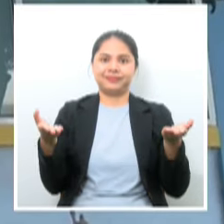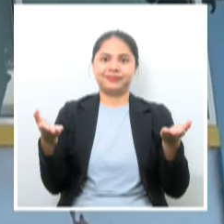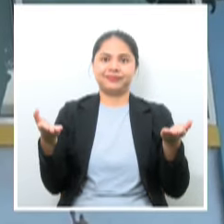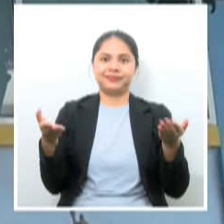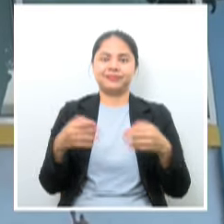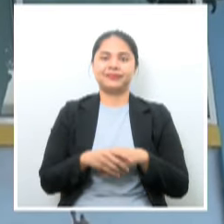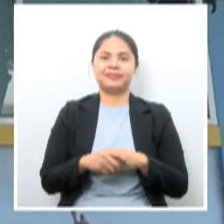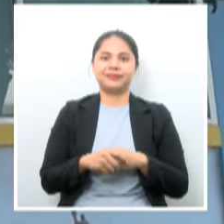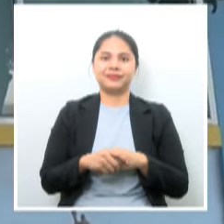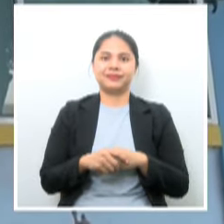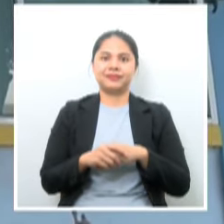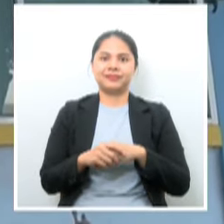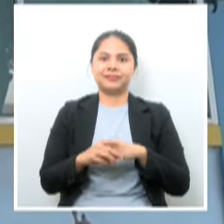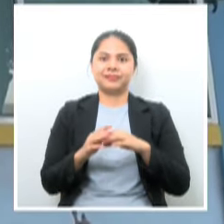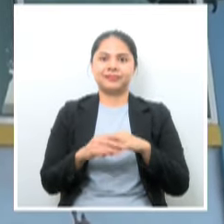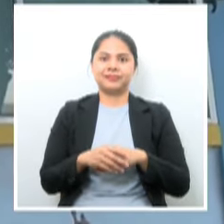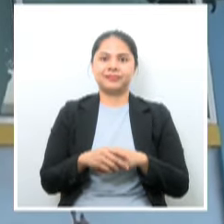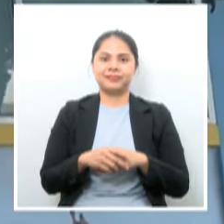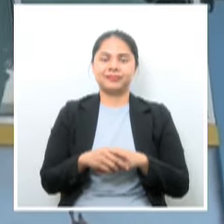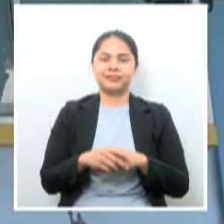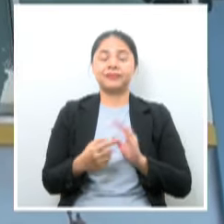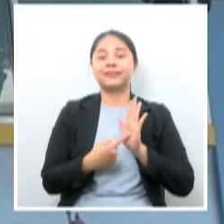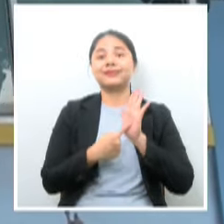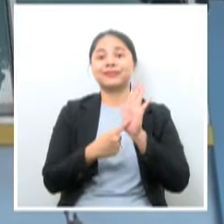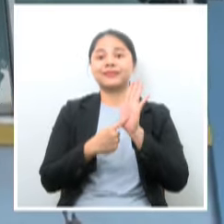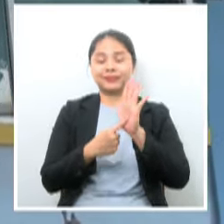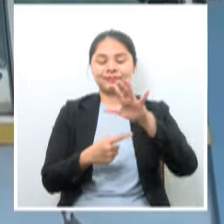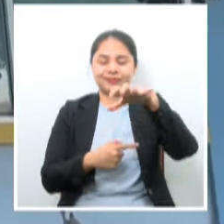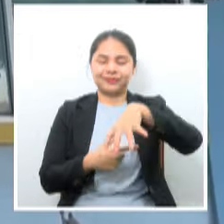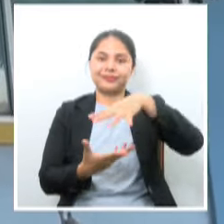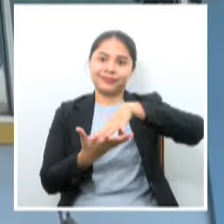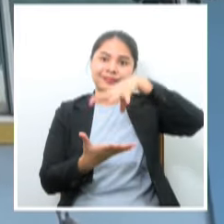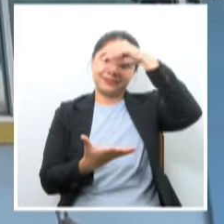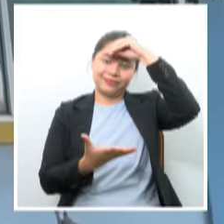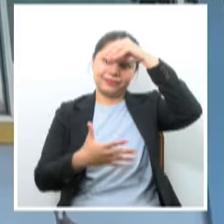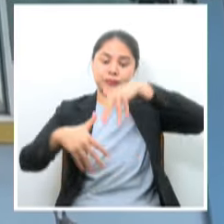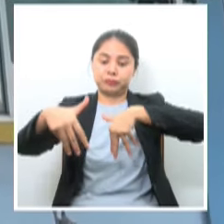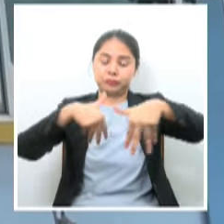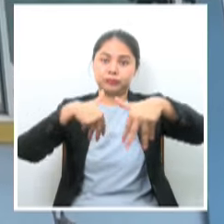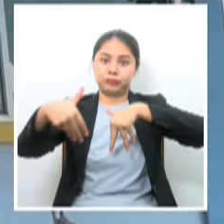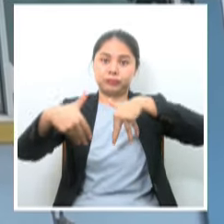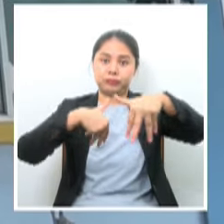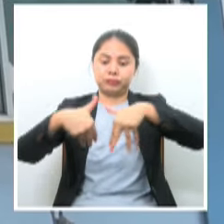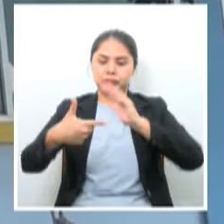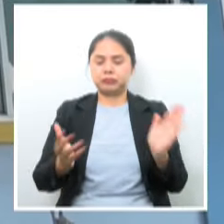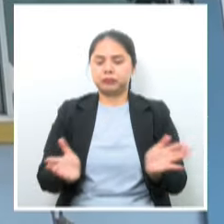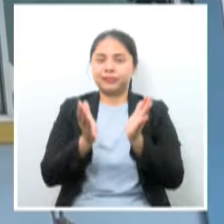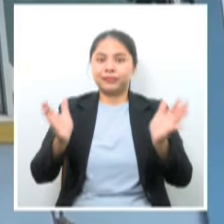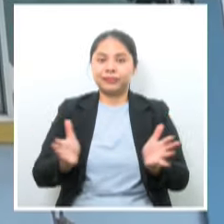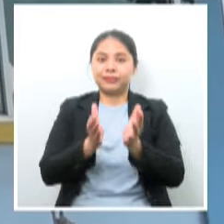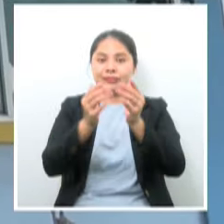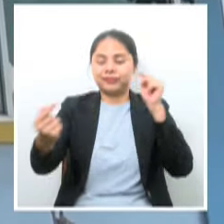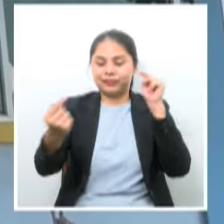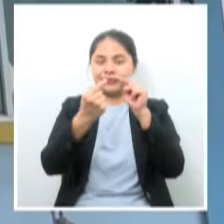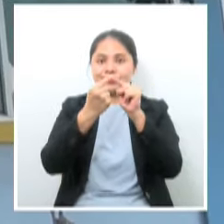สหวิทยาเขตพหลสัยค ่ ะ ขอนำเสนอแหล่งเรียนรู้ท้องถิ่นของโรงเรียนที่มีการสอดคล้องกับการผลักดันไทย